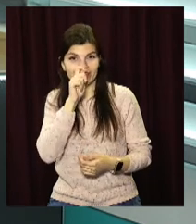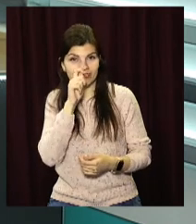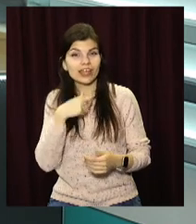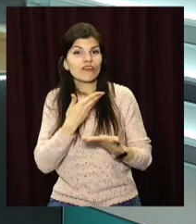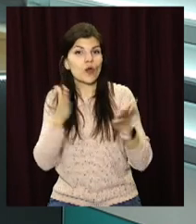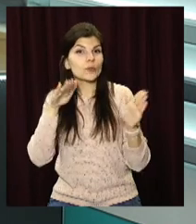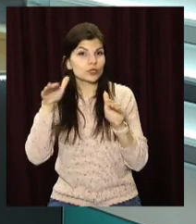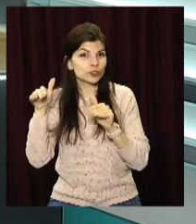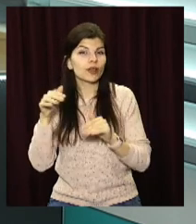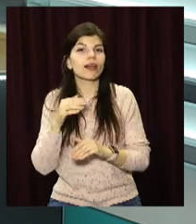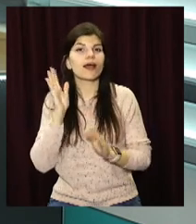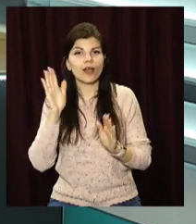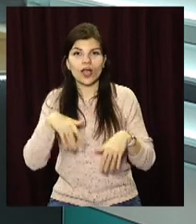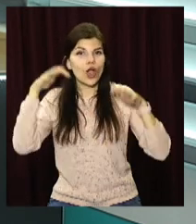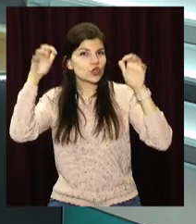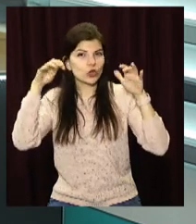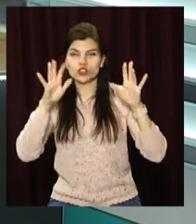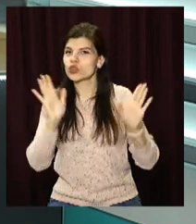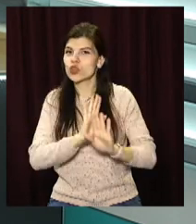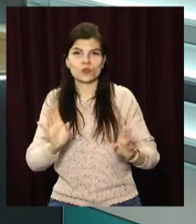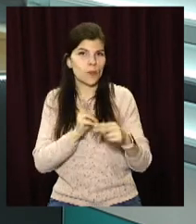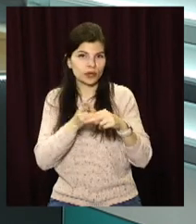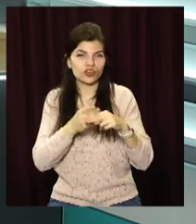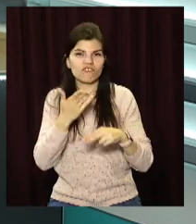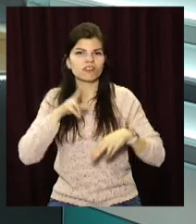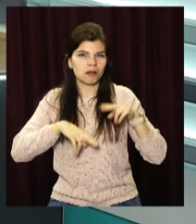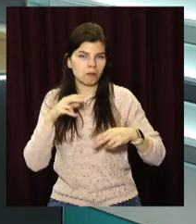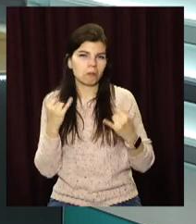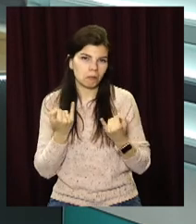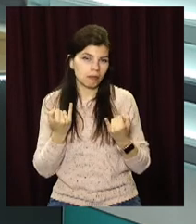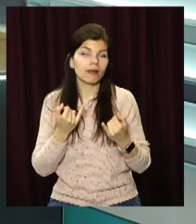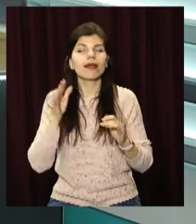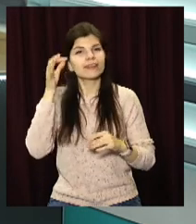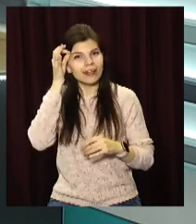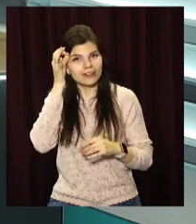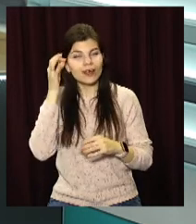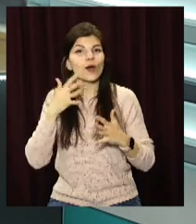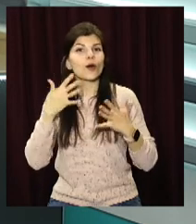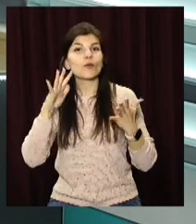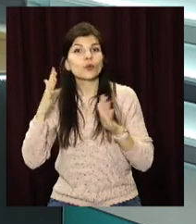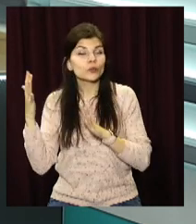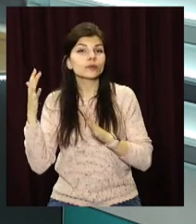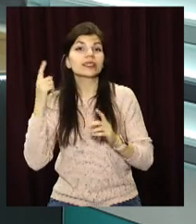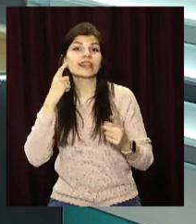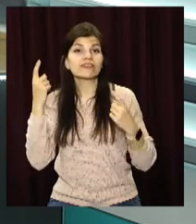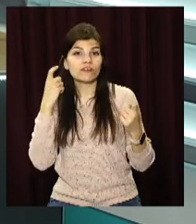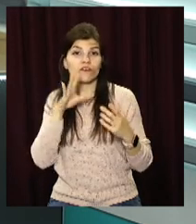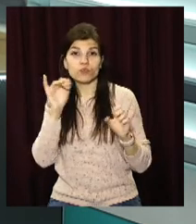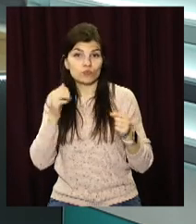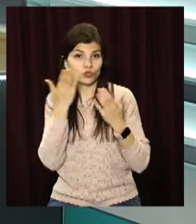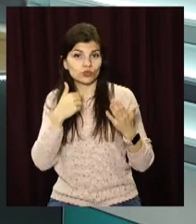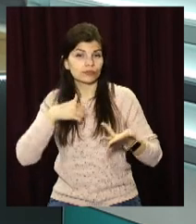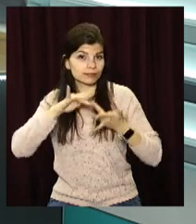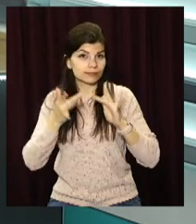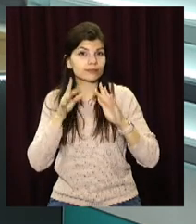вами прощаюся, нехай дощі не стануть причиною поганого настрою. Нагадаю, про події у Дніпрі та області ви зможете прочитати на